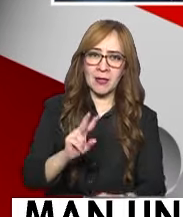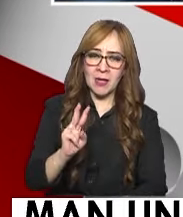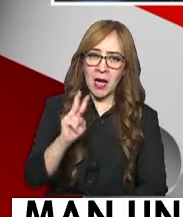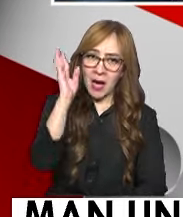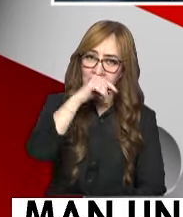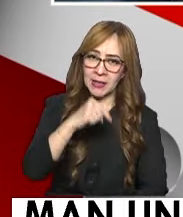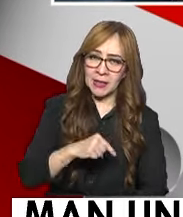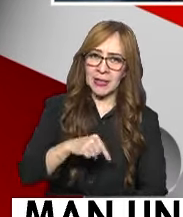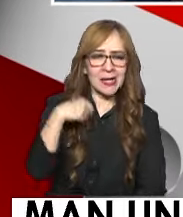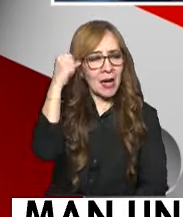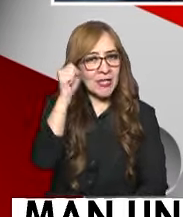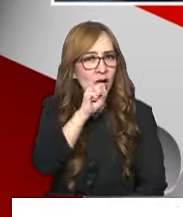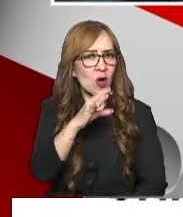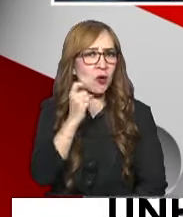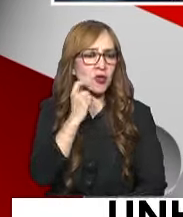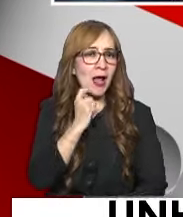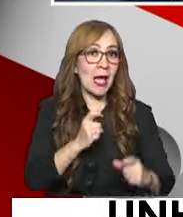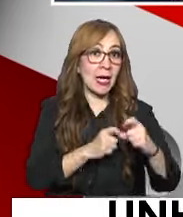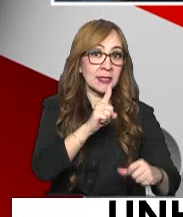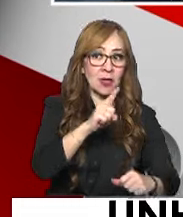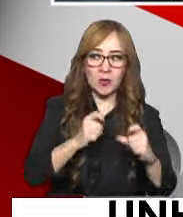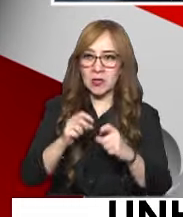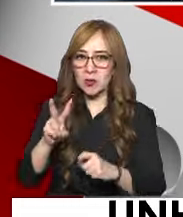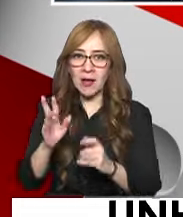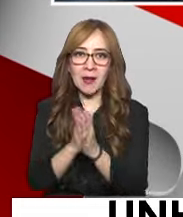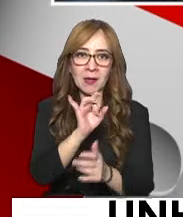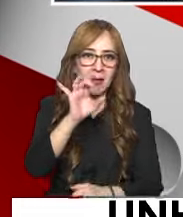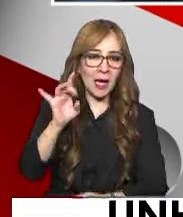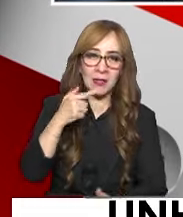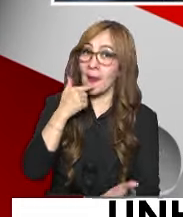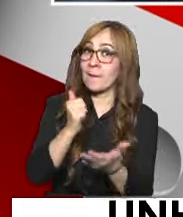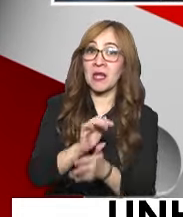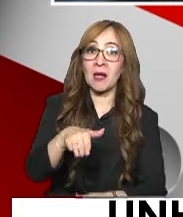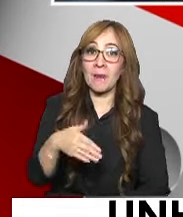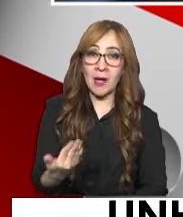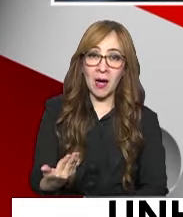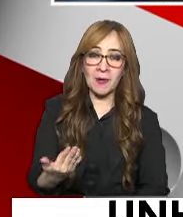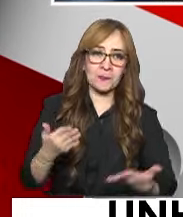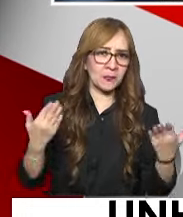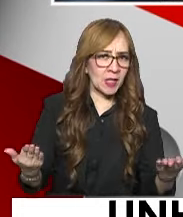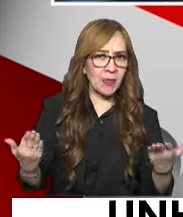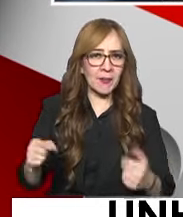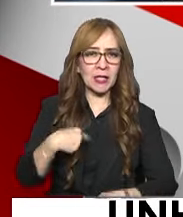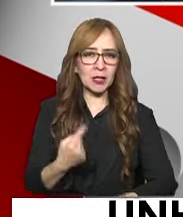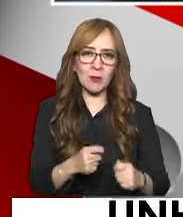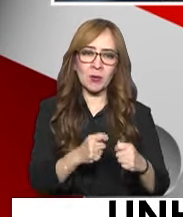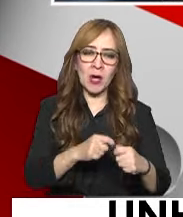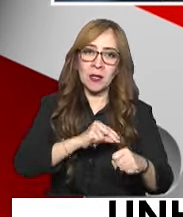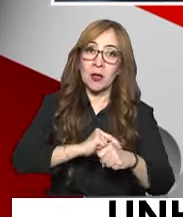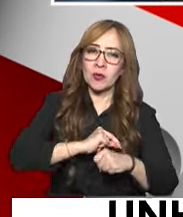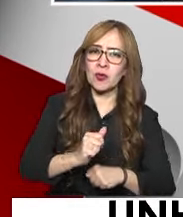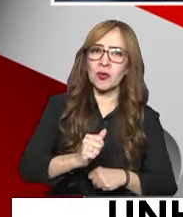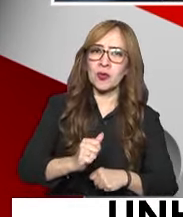lagi bicara S1 S2 S3 dan sebagainya yang kita pentingkan hari ini dengan guru adalah bagaimana kita menciptakan guru yang